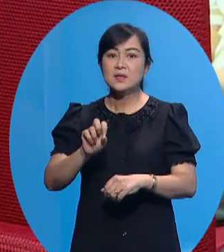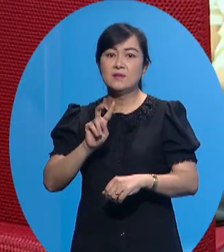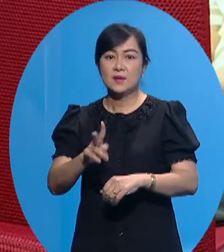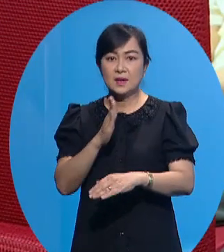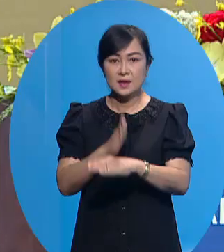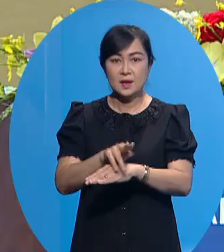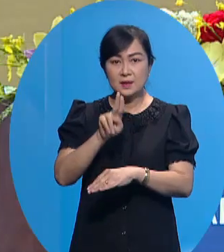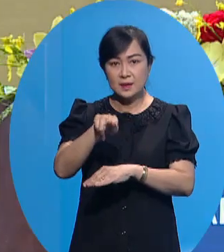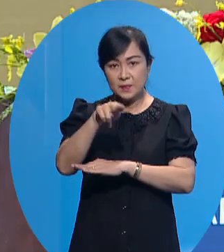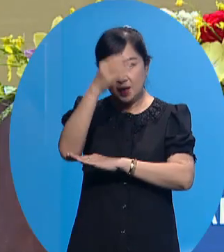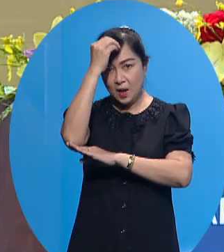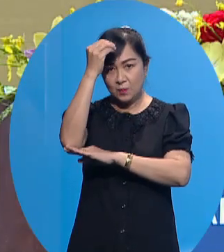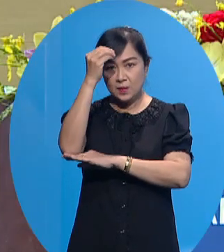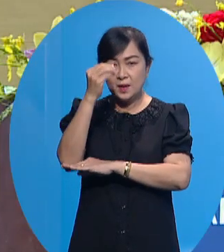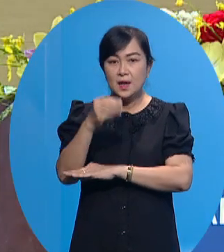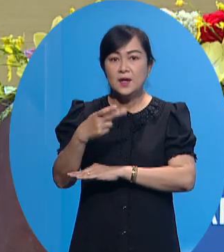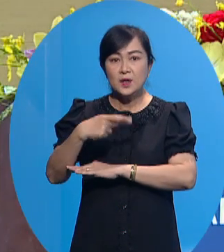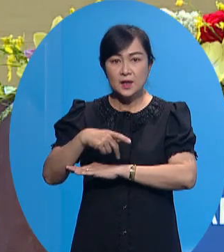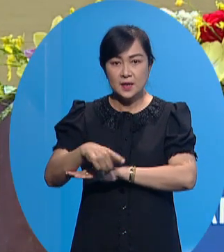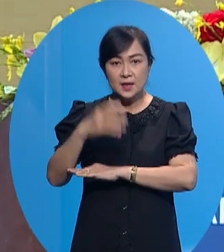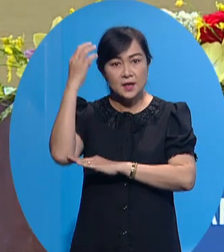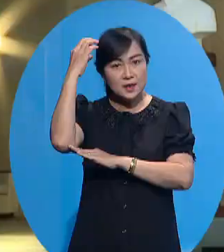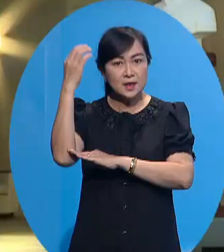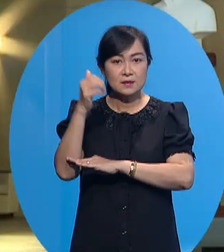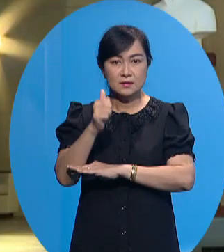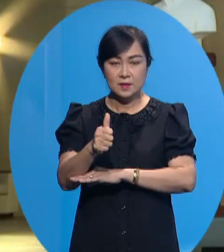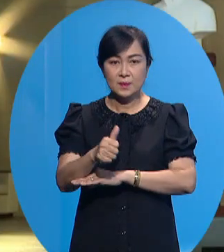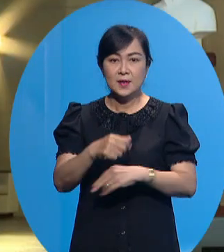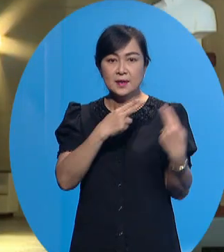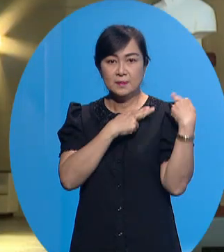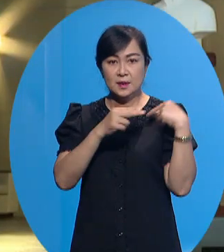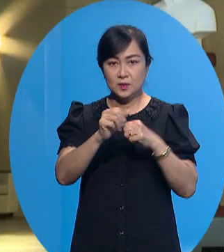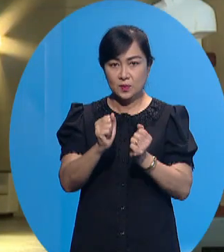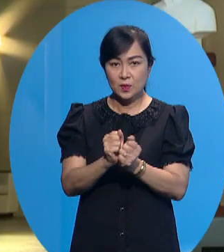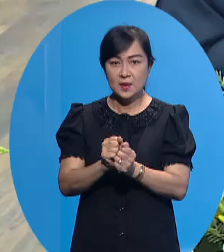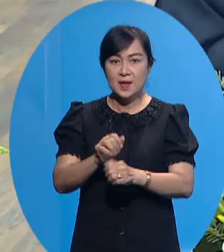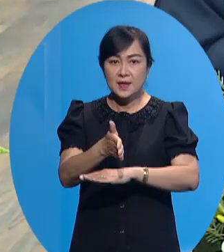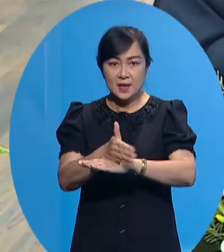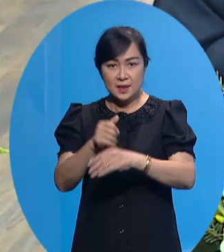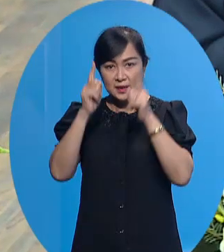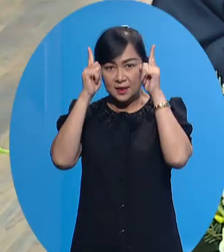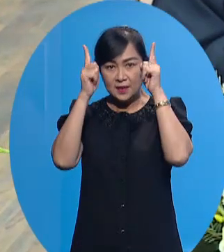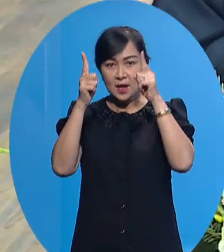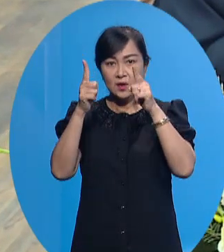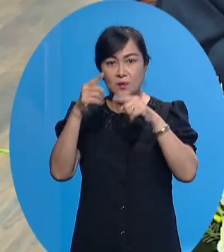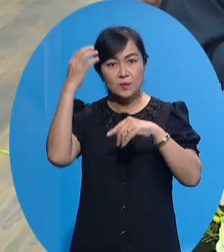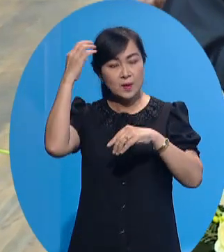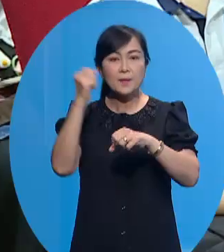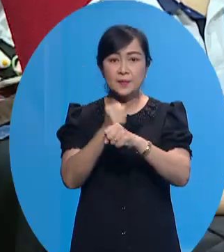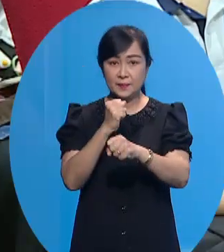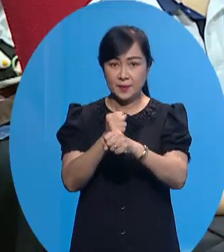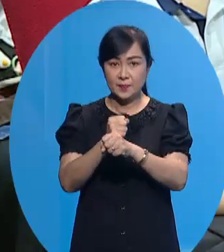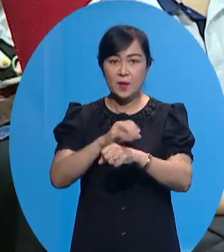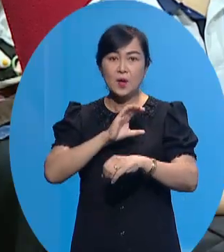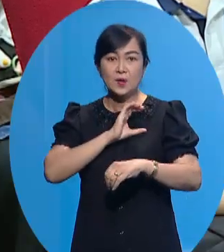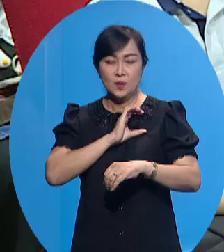viên cần chăm chỉ học tập, tu dưỡng, rèn luyện để có kiến thức toàn diện, có trách nhiệm xã hội, có năng lực lãnh đạo, có tư duy khởi nghiệp,